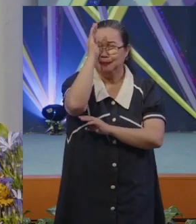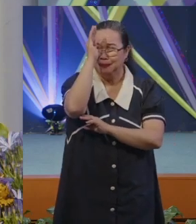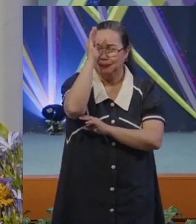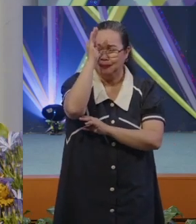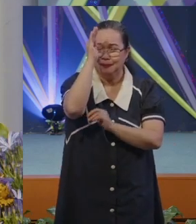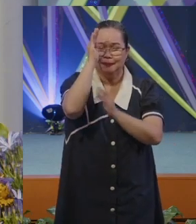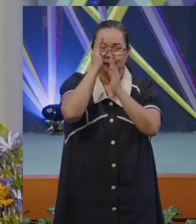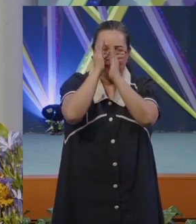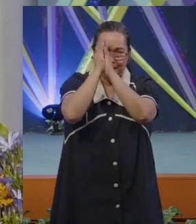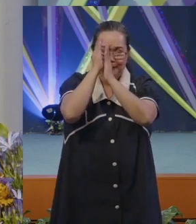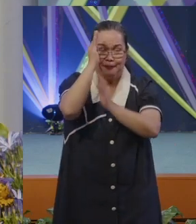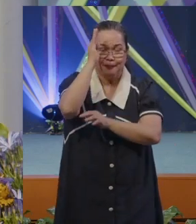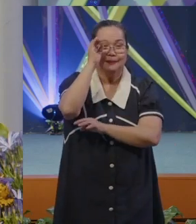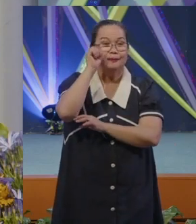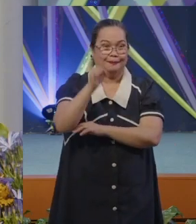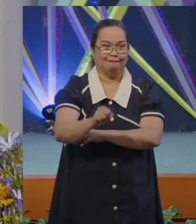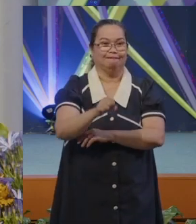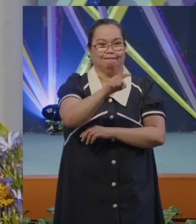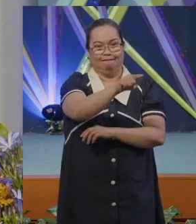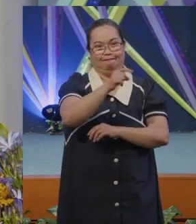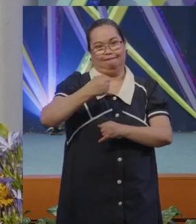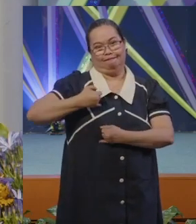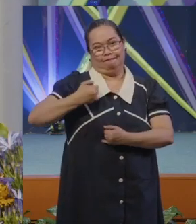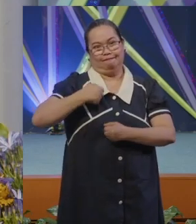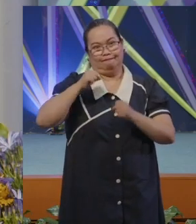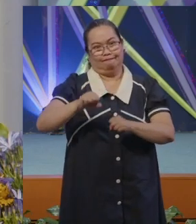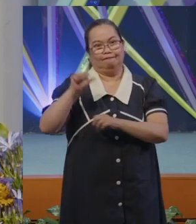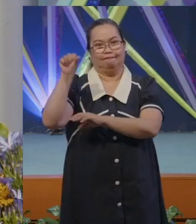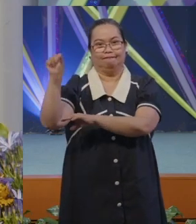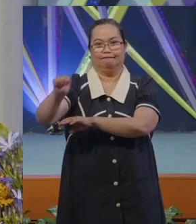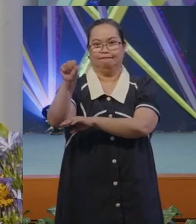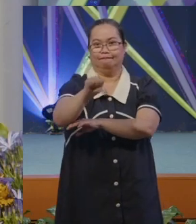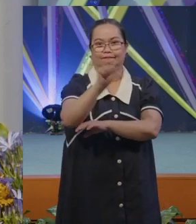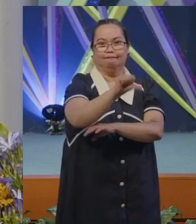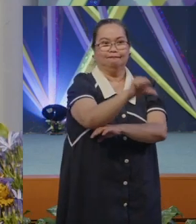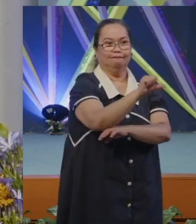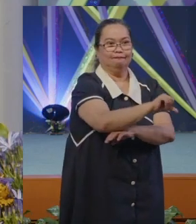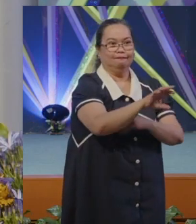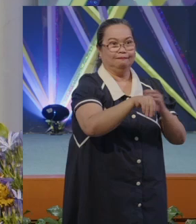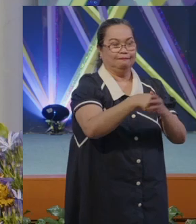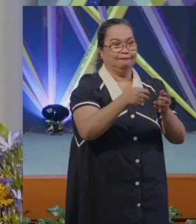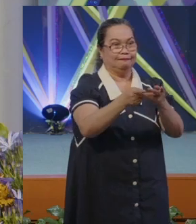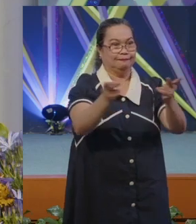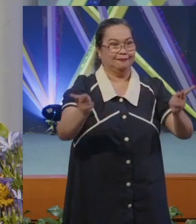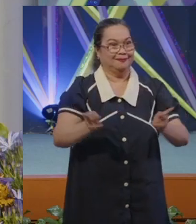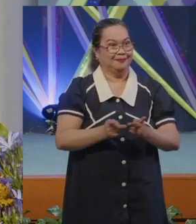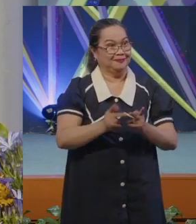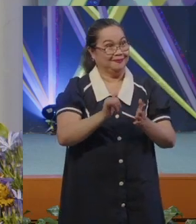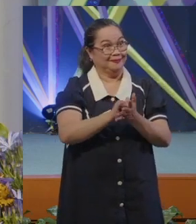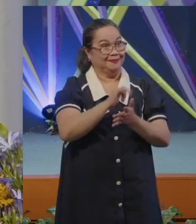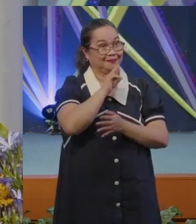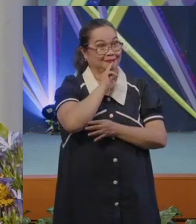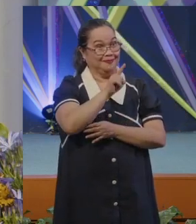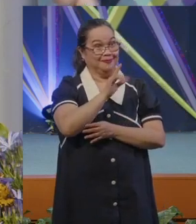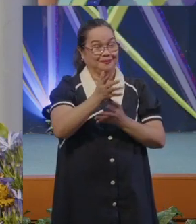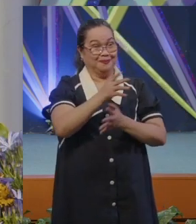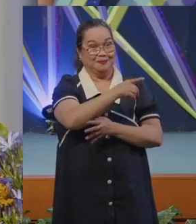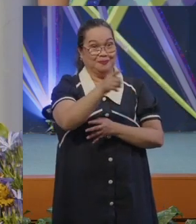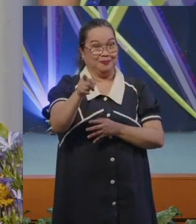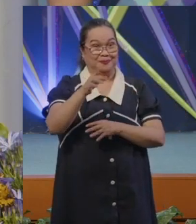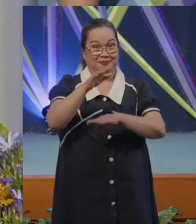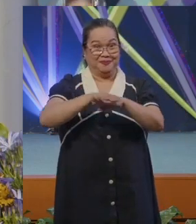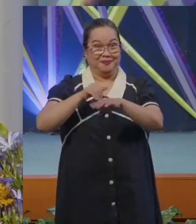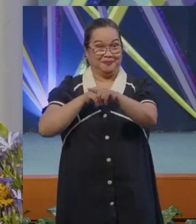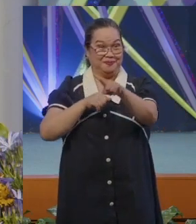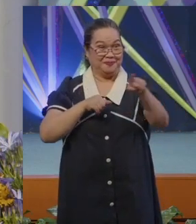makatitiyak siya na kaya niyang talunin ang kalaban. Gayun din mga kapatid, baka kayo tinatawag ng Panginoon